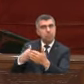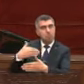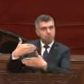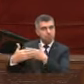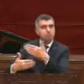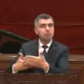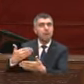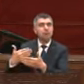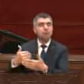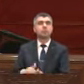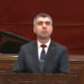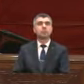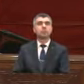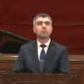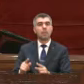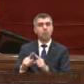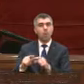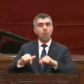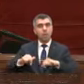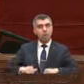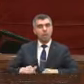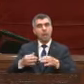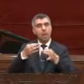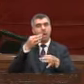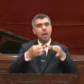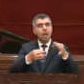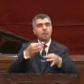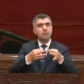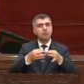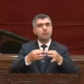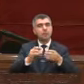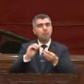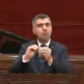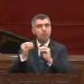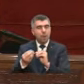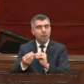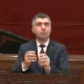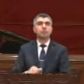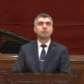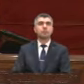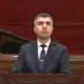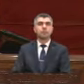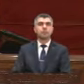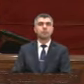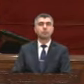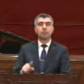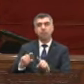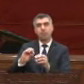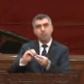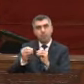ايضا نباشر مع وزاره العدل حل مشكله كبيره اللي كتعرفوها فيما يتعلق